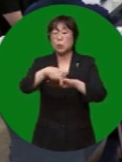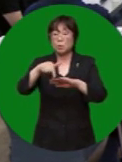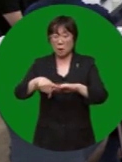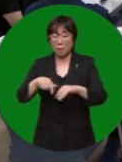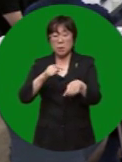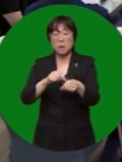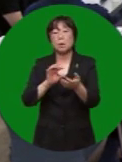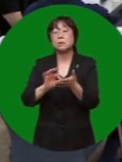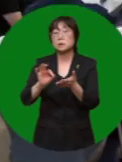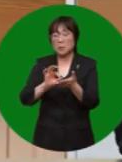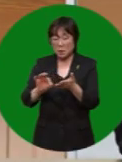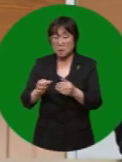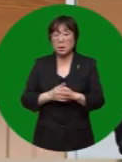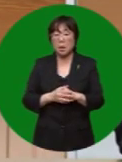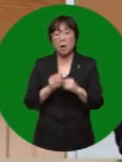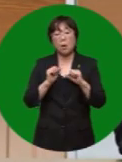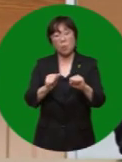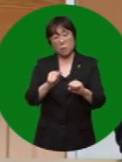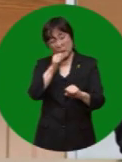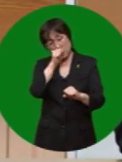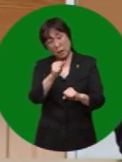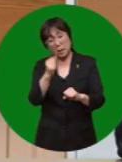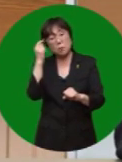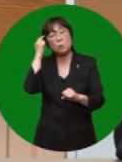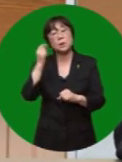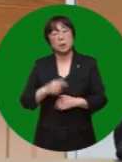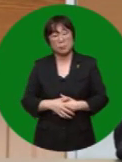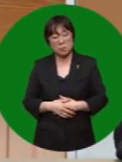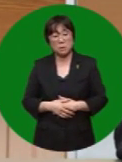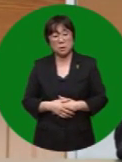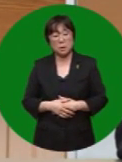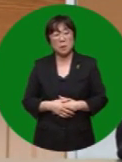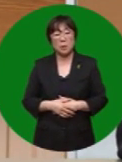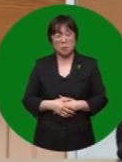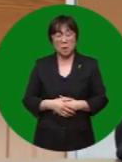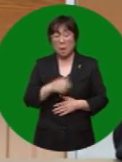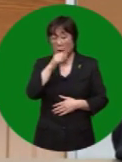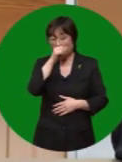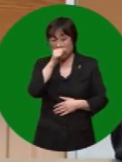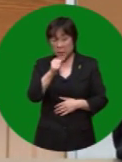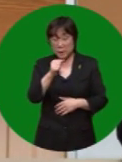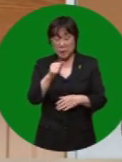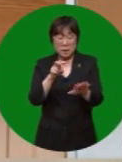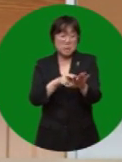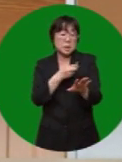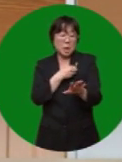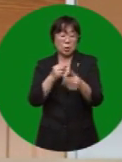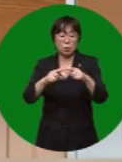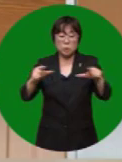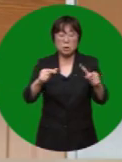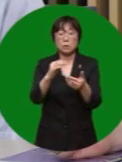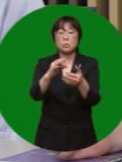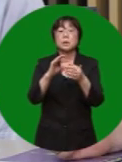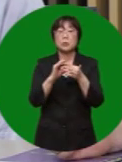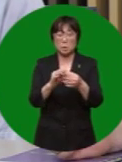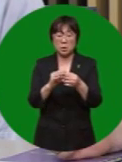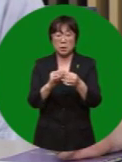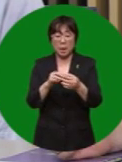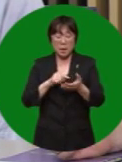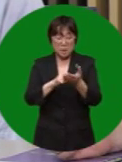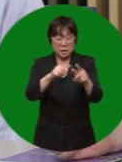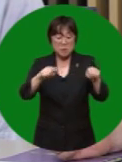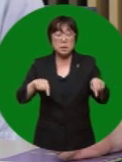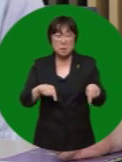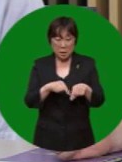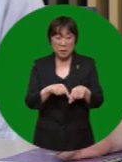時間をかけてですね行えたらどうかなと思ってます。そういった有料な、診断員を増やすことによってですね、申請者